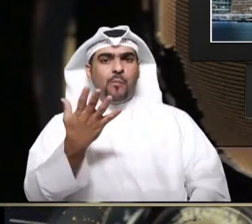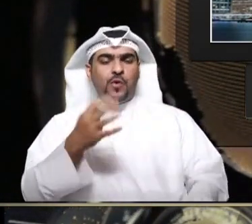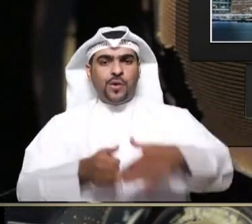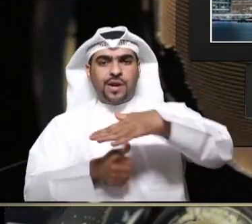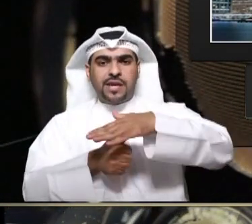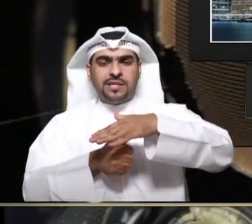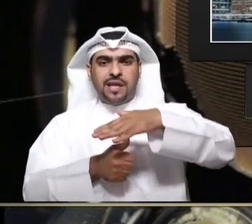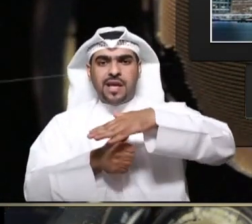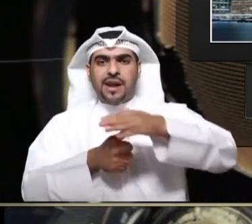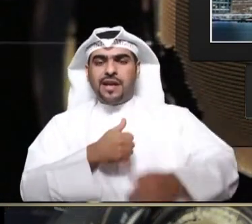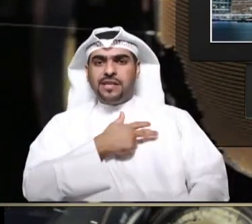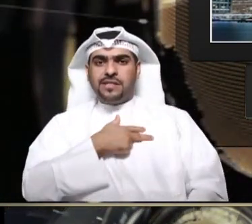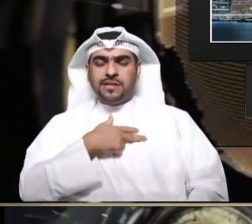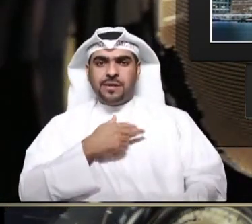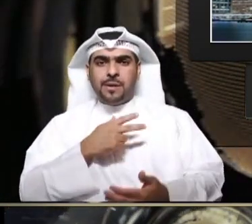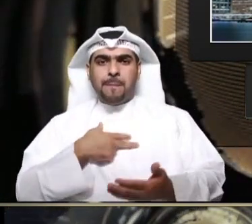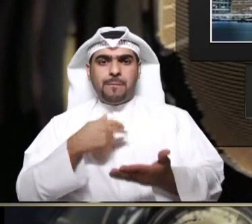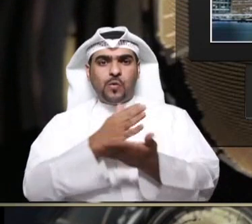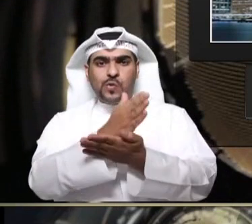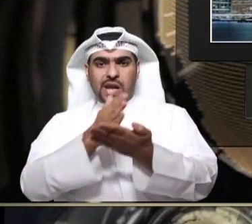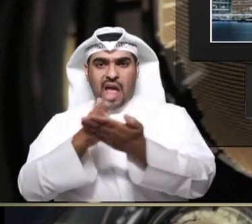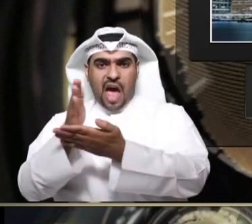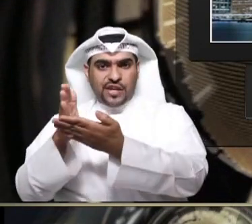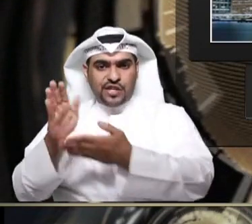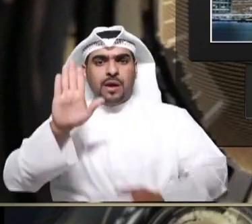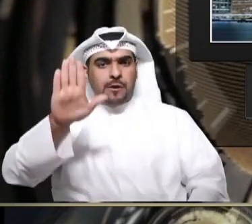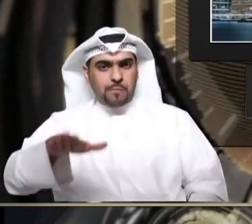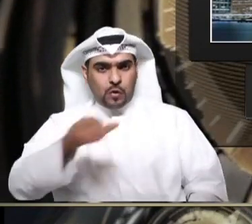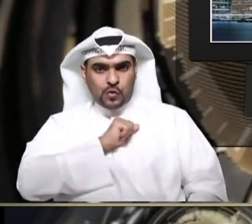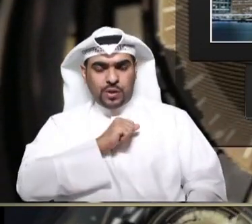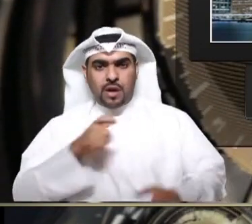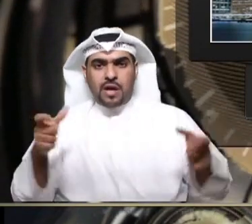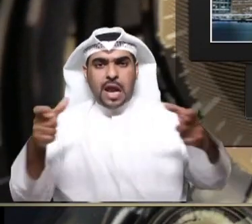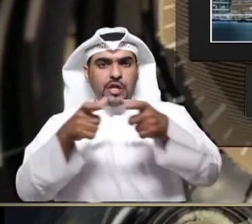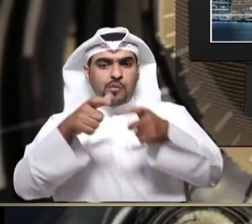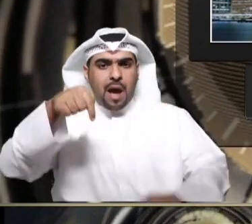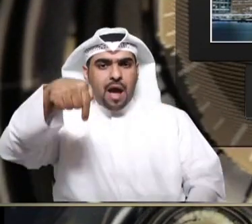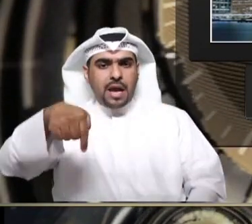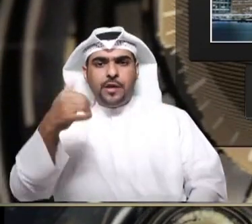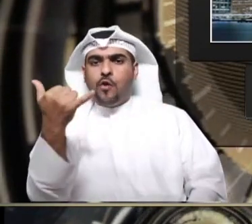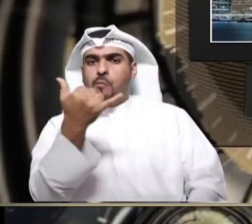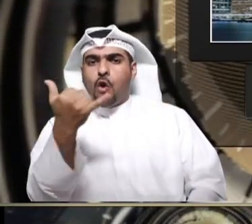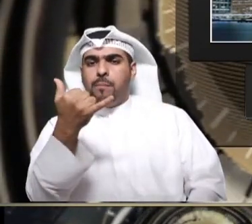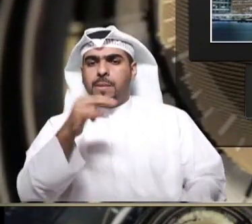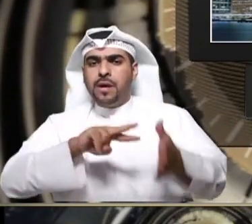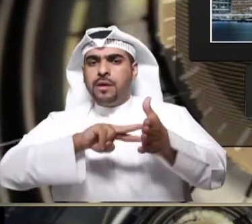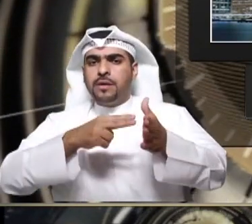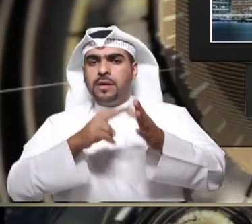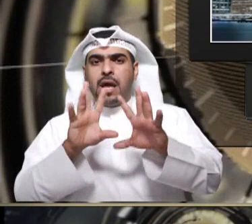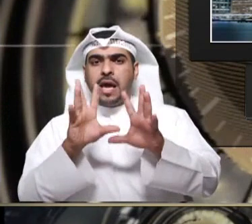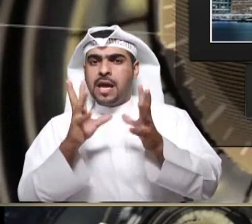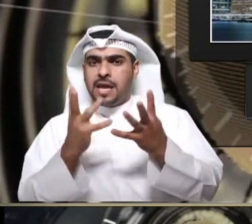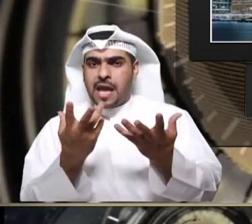اجتماع يتكلم عن أهمية تطوير عمل منظومة الأمم المتحدة، وأهم جهاز بها هو